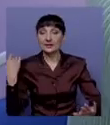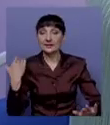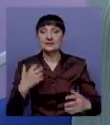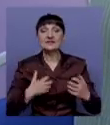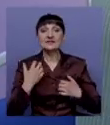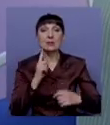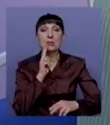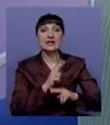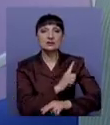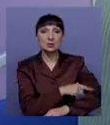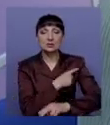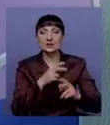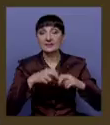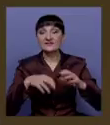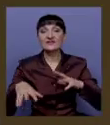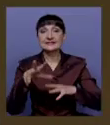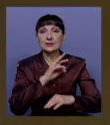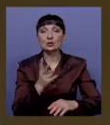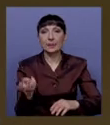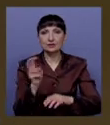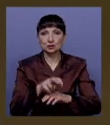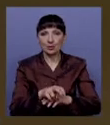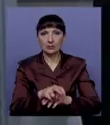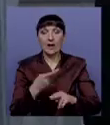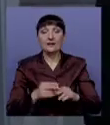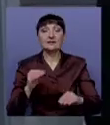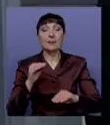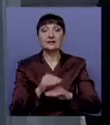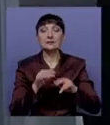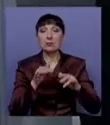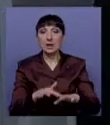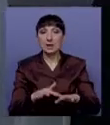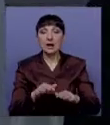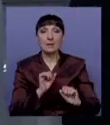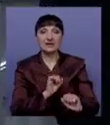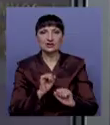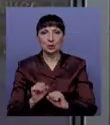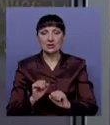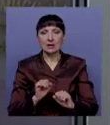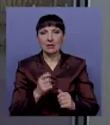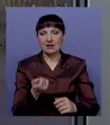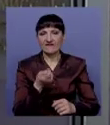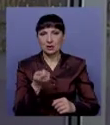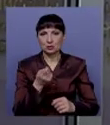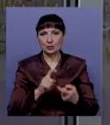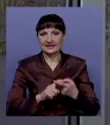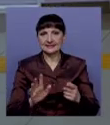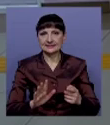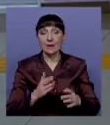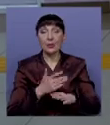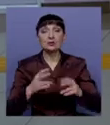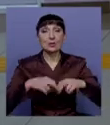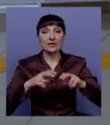заботливые медсестры обследовали всех пришедших тепловизорами. Это дополнительные меры предосторожности для профилактики коронавируса. После